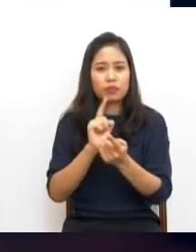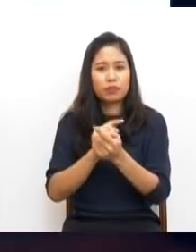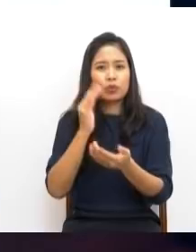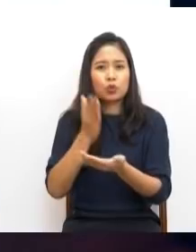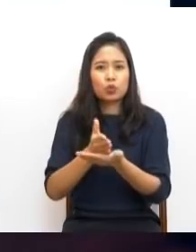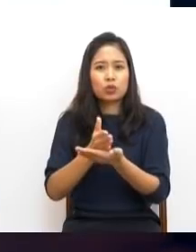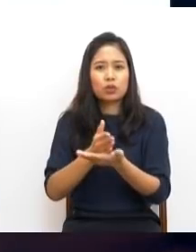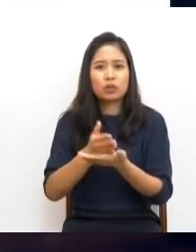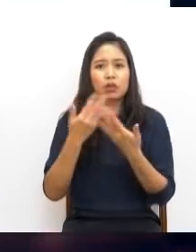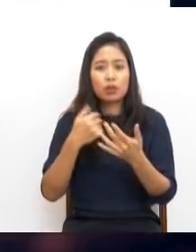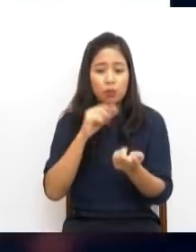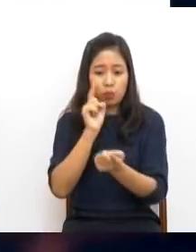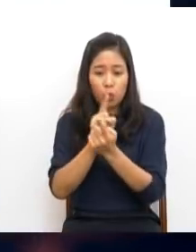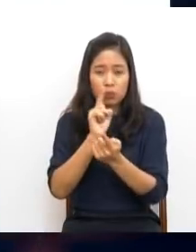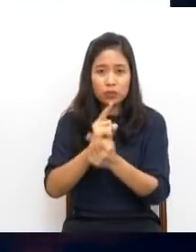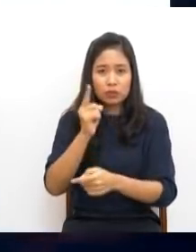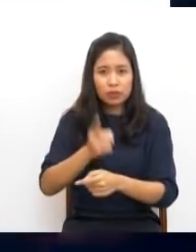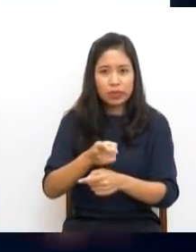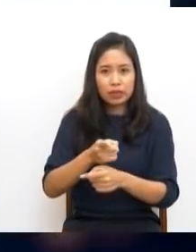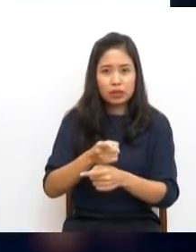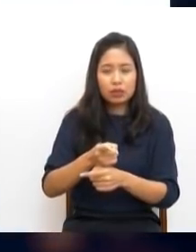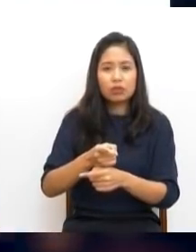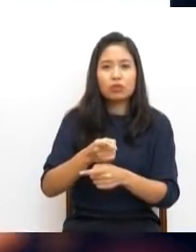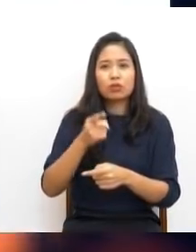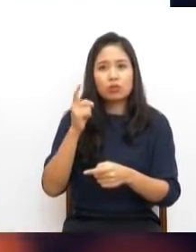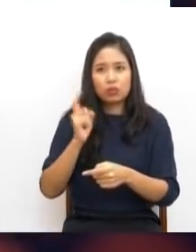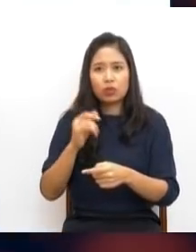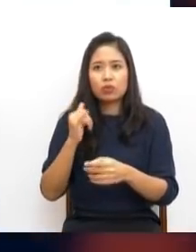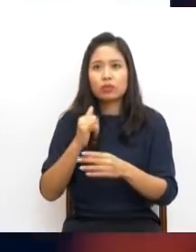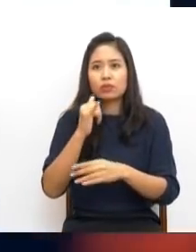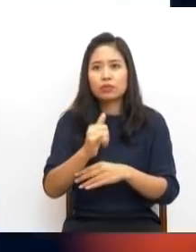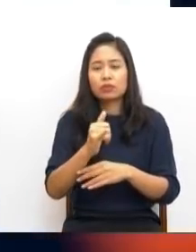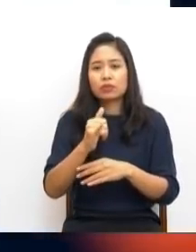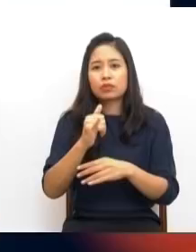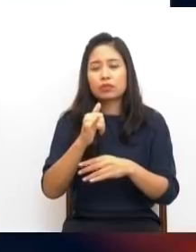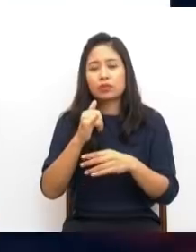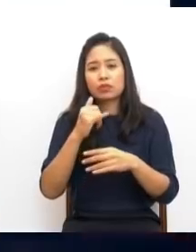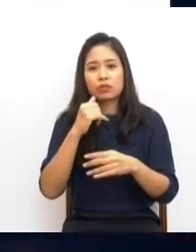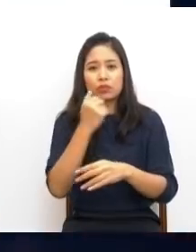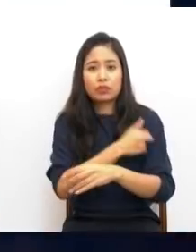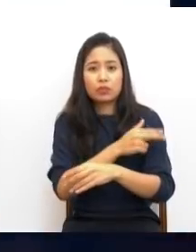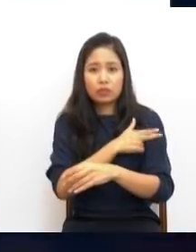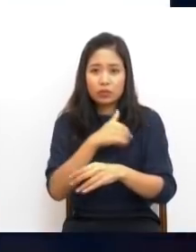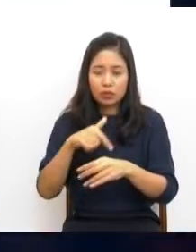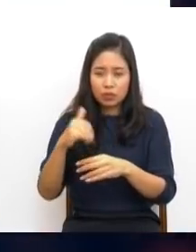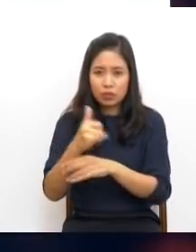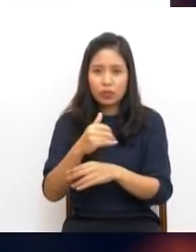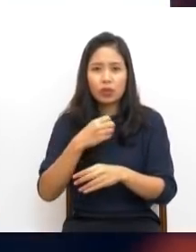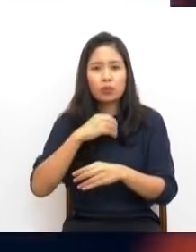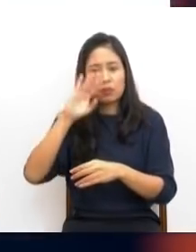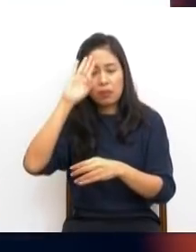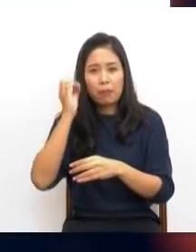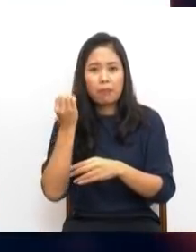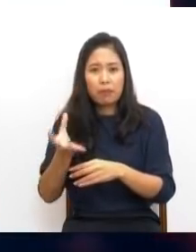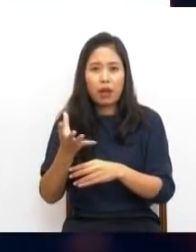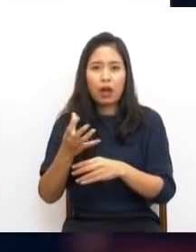ามาพบอาการผิดปกติระหว่างวันต้องแยกเด็กออกจากเด็กปกตินะคะแล้วก็หน้ากากผ้าหน้ากากอนามัย